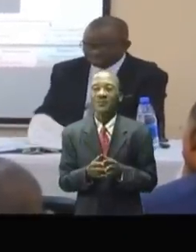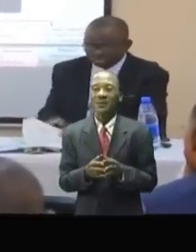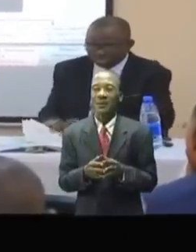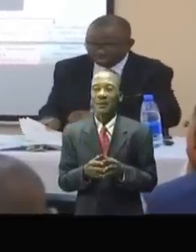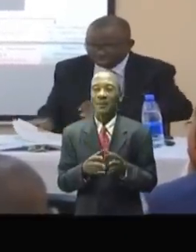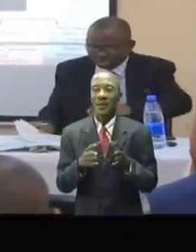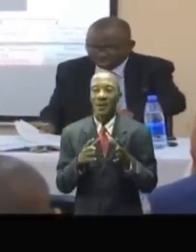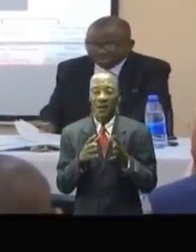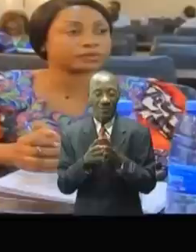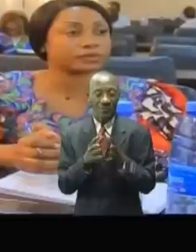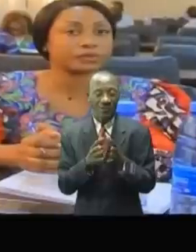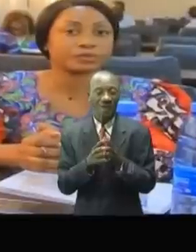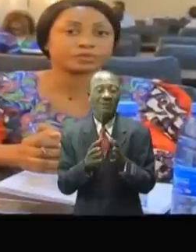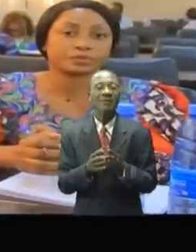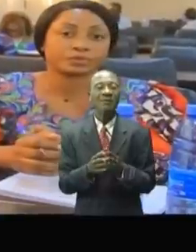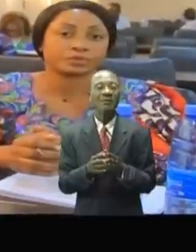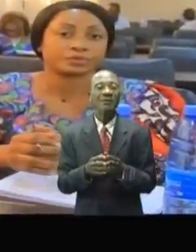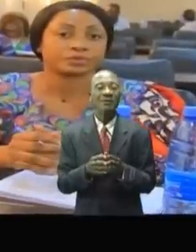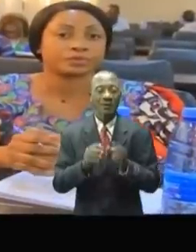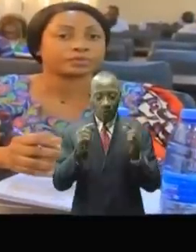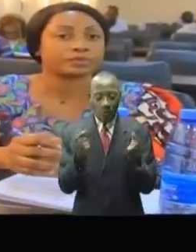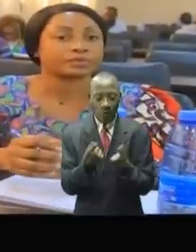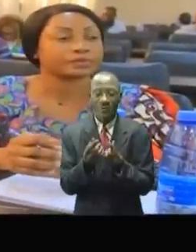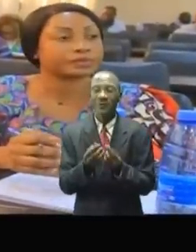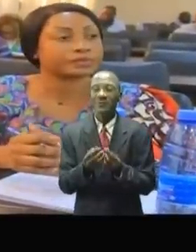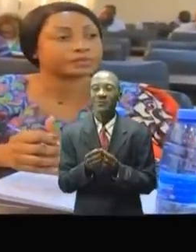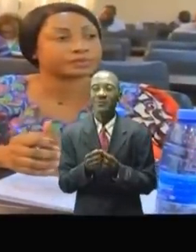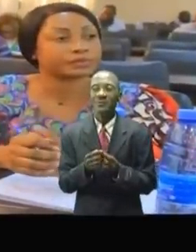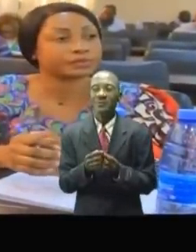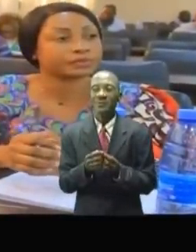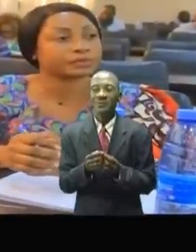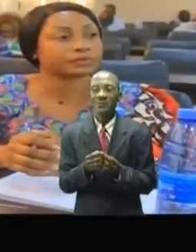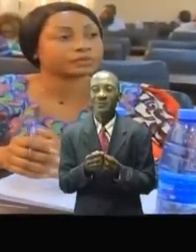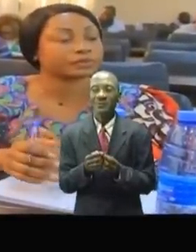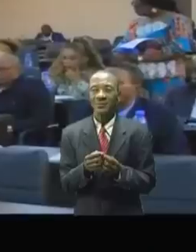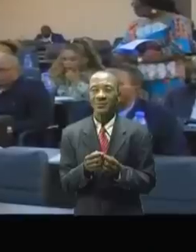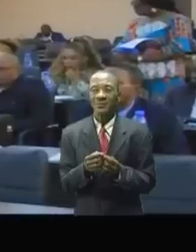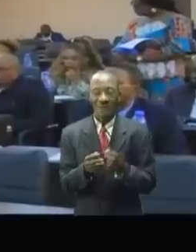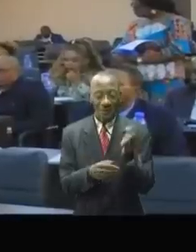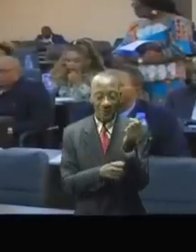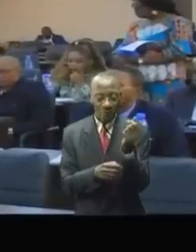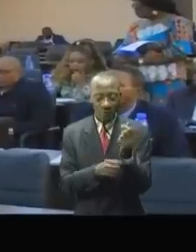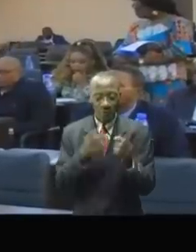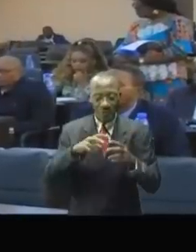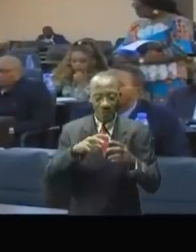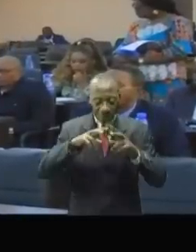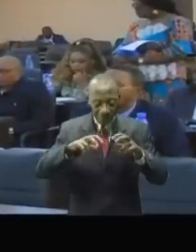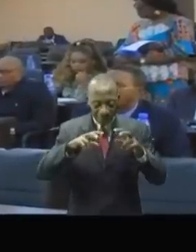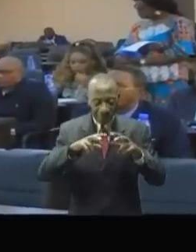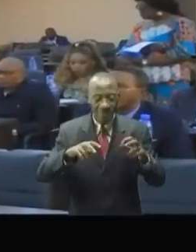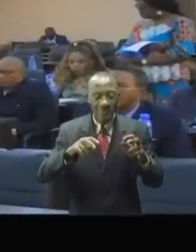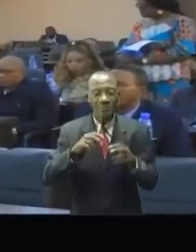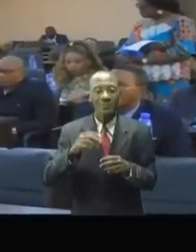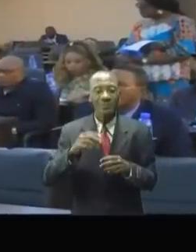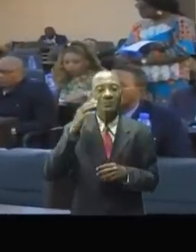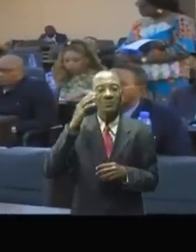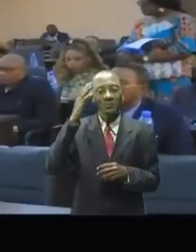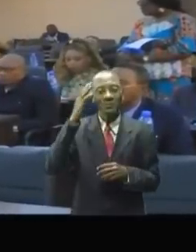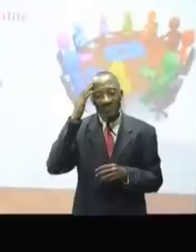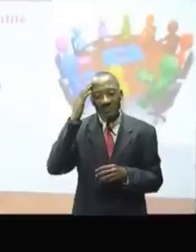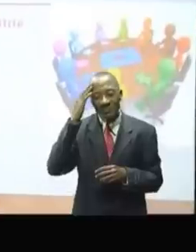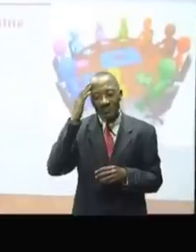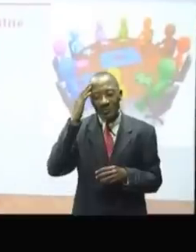former les cadres des entreprises privées et publiques ainsi que les gestionnaires des entités sur les contrôles de gestion et l'administration